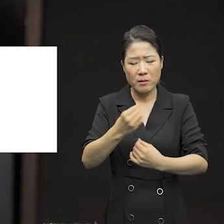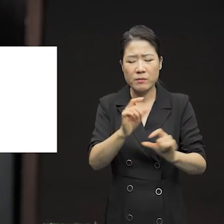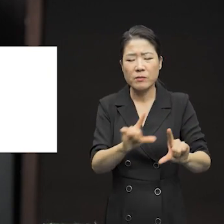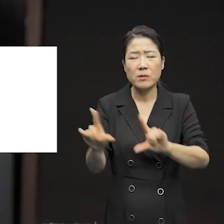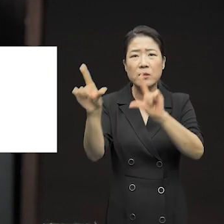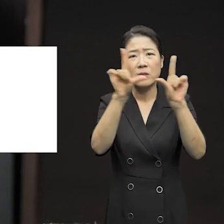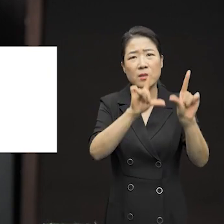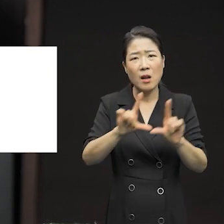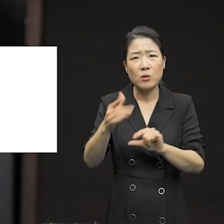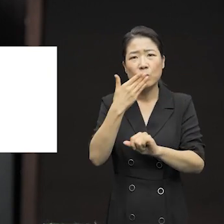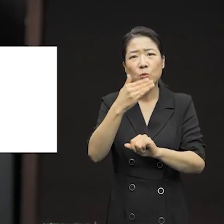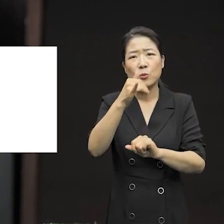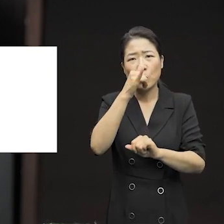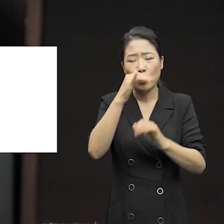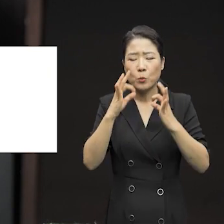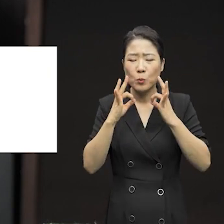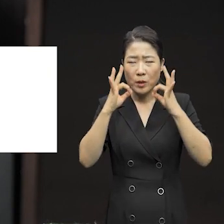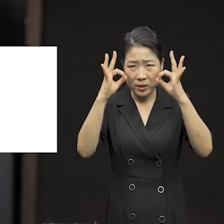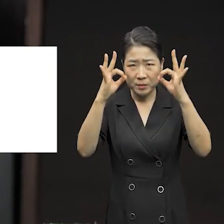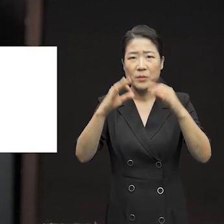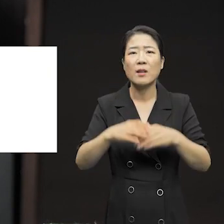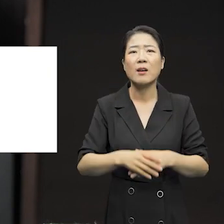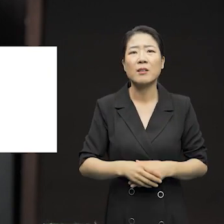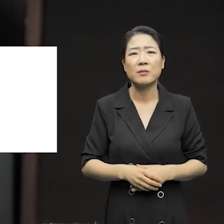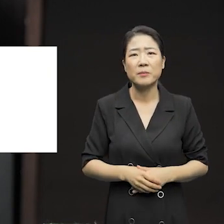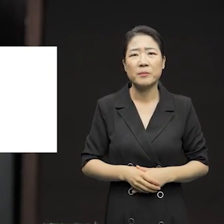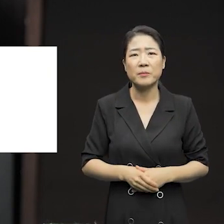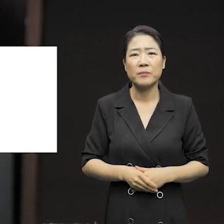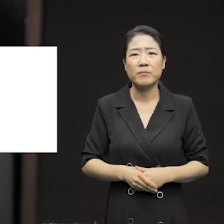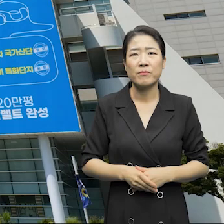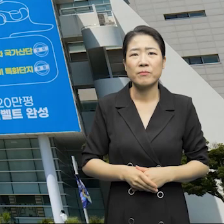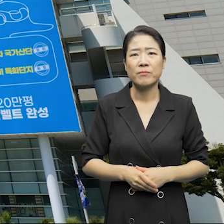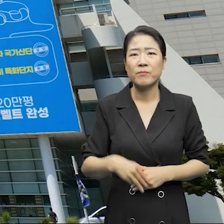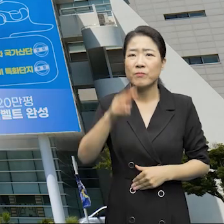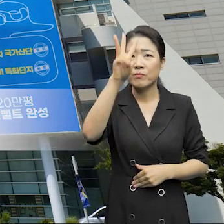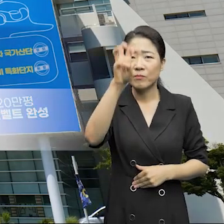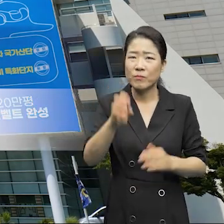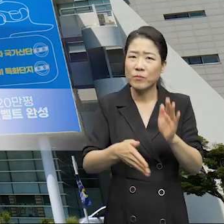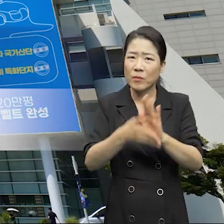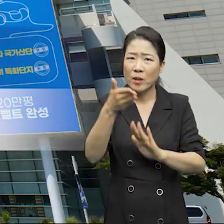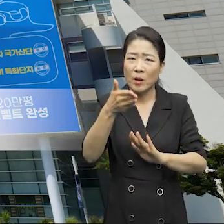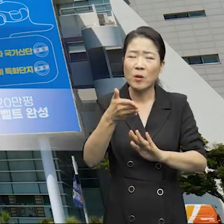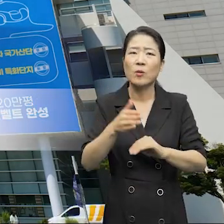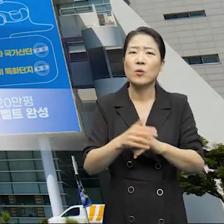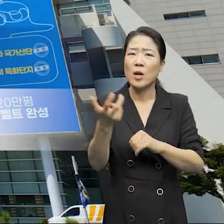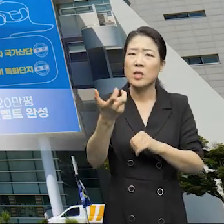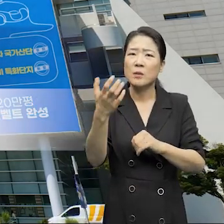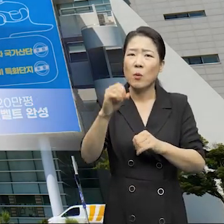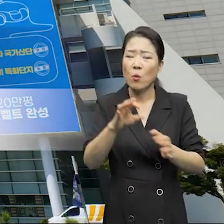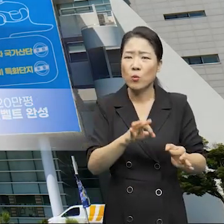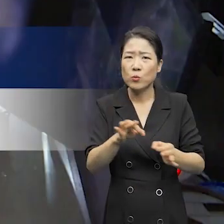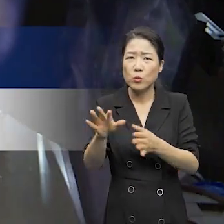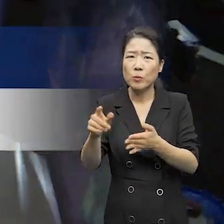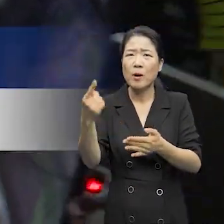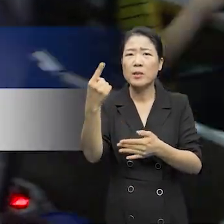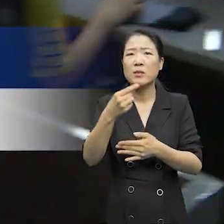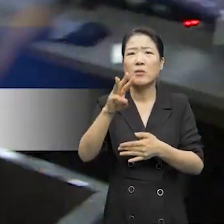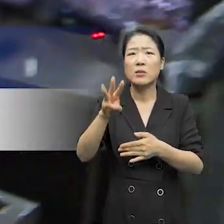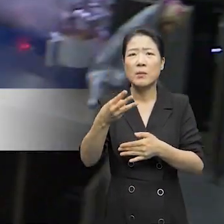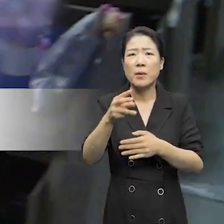시민이 안전한 일상을 누릴 수 있도록 최선을 다하도록 하겠습니다 광주시는 올해 70억원을 투입해